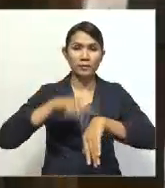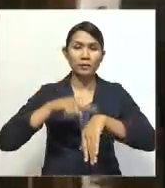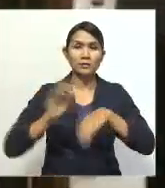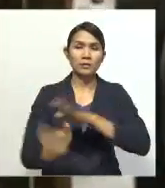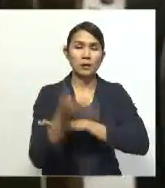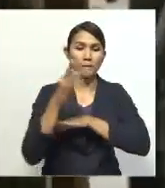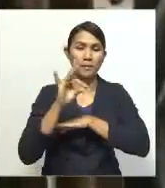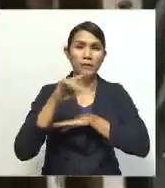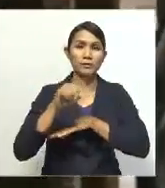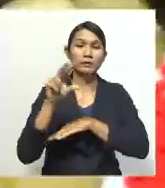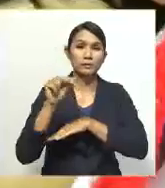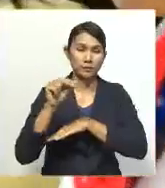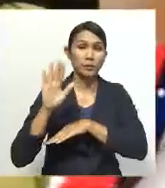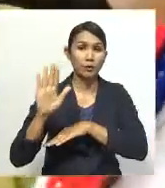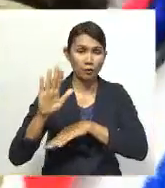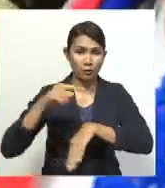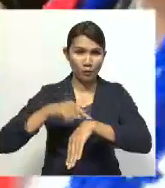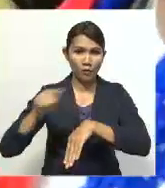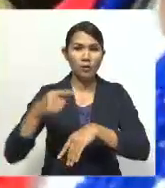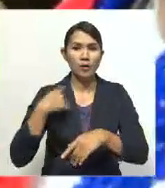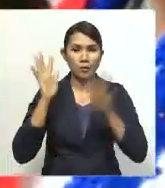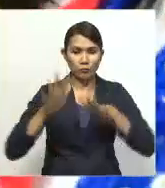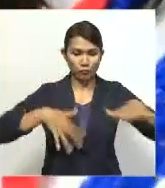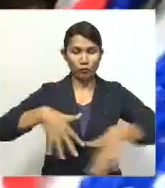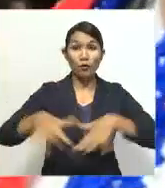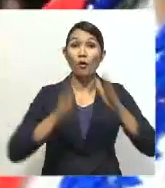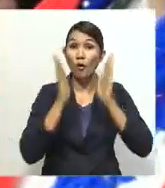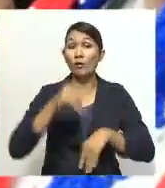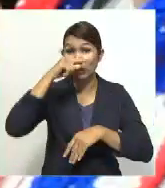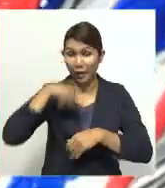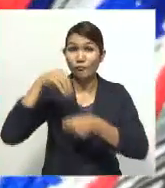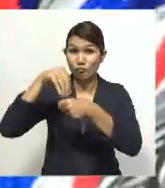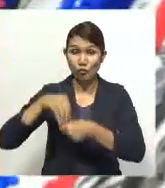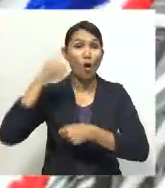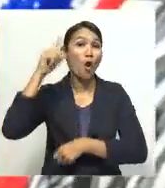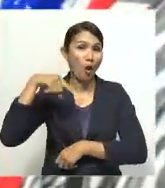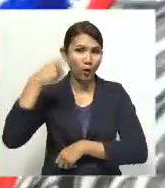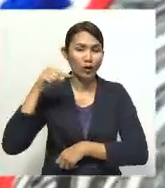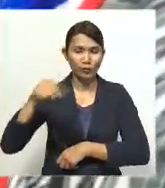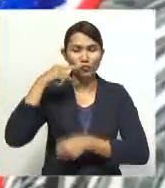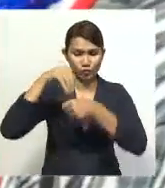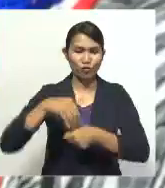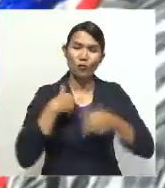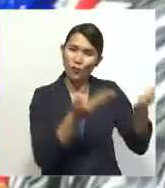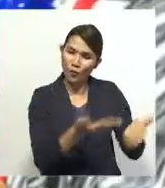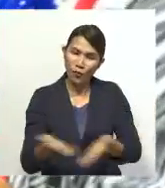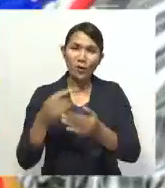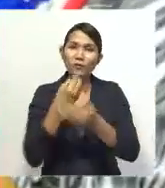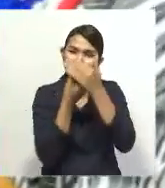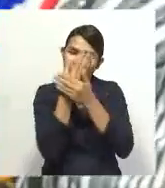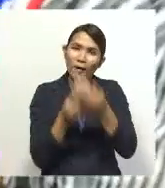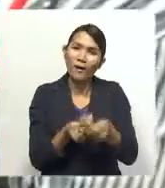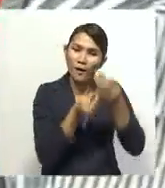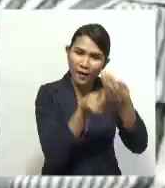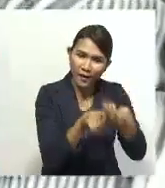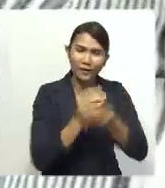า 8:30 นาทีตามเวลาท้องถิ่นโดยมีคนไทยที่อาศัยอยู่ในกรุงลอนดอนมาคอยให้การต้อนรับนำดอกไม้มาให้กำลังใจ